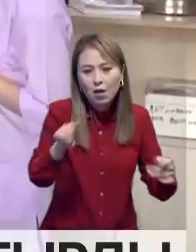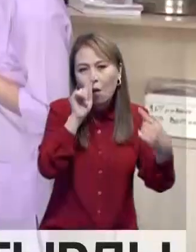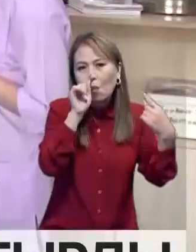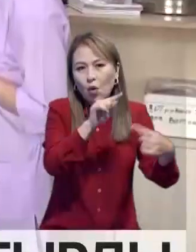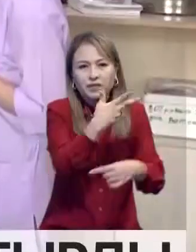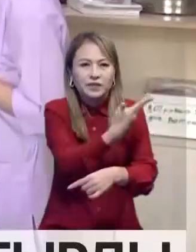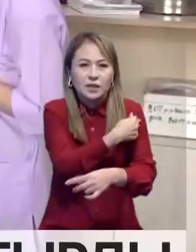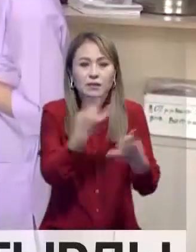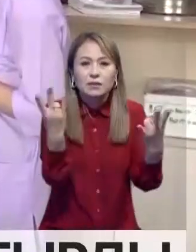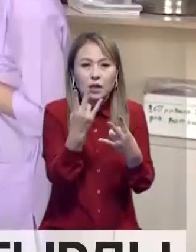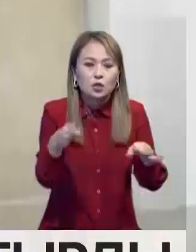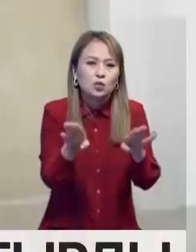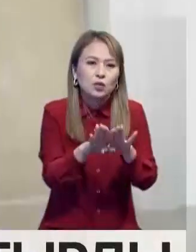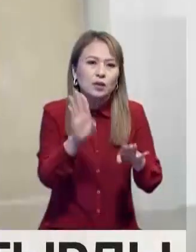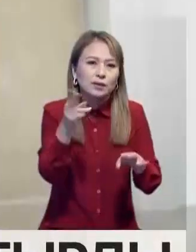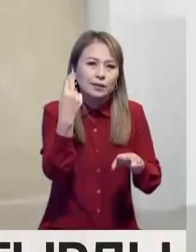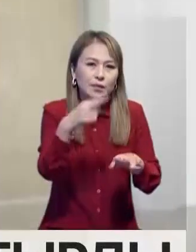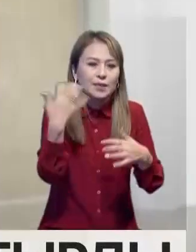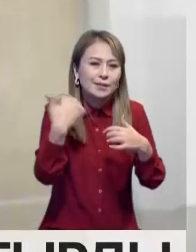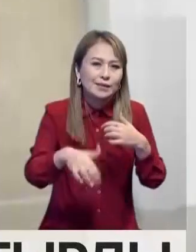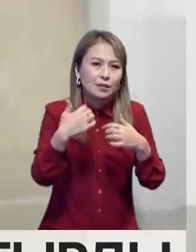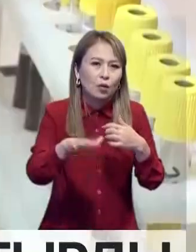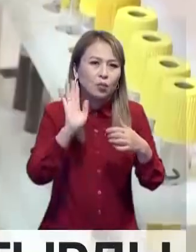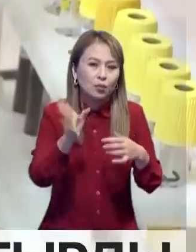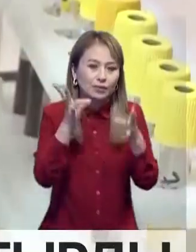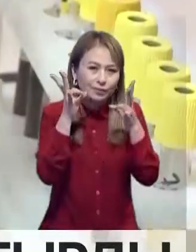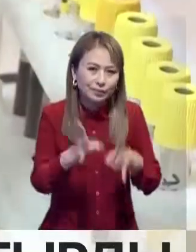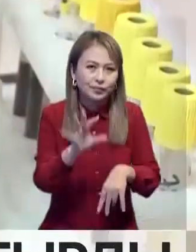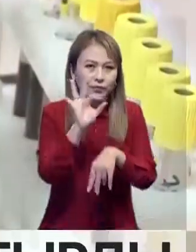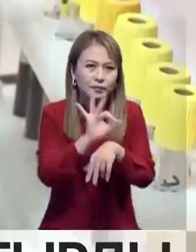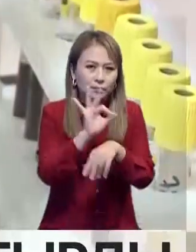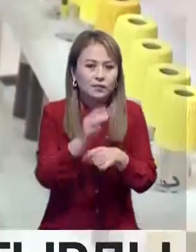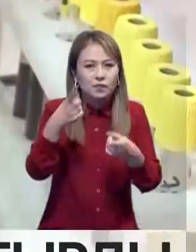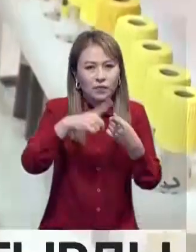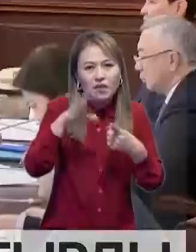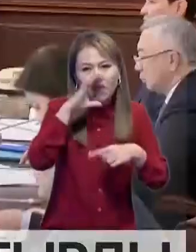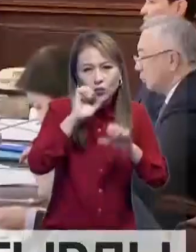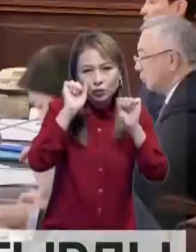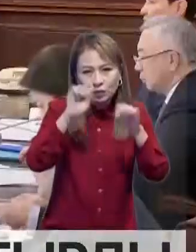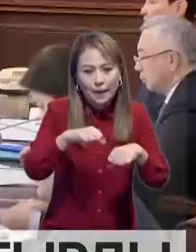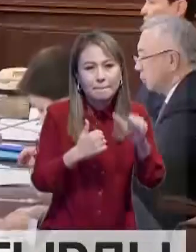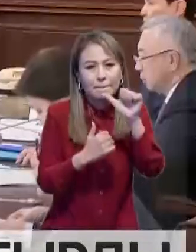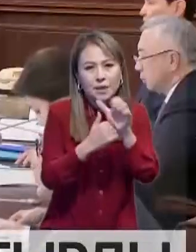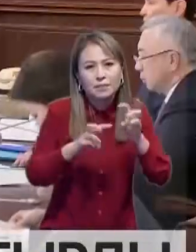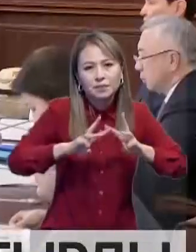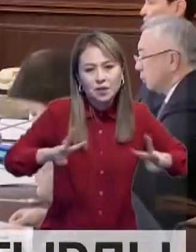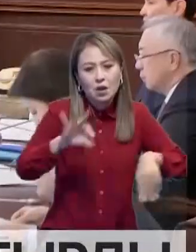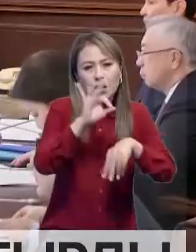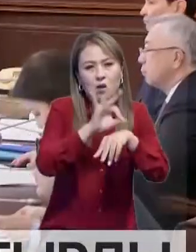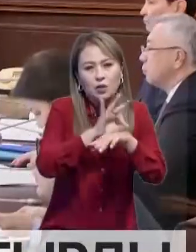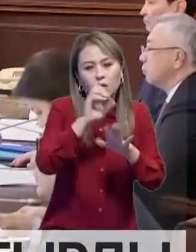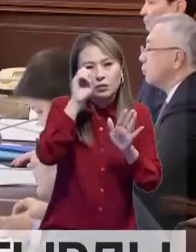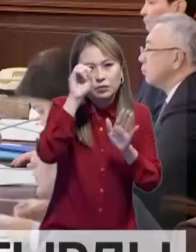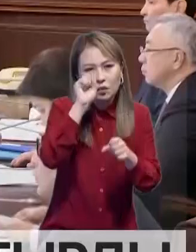екпе алуы қажет. Сонда 90 айының ортасына қарай сырқаттану деңгейін азайтуға мүмкіндік бар. Премьер-министр аурудың таралуын